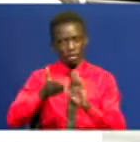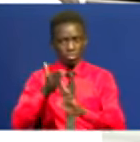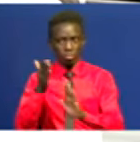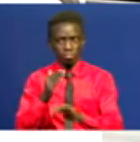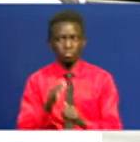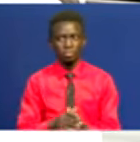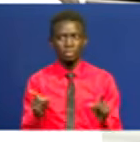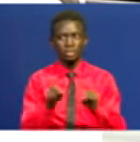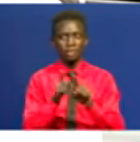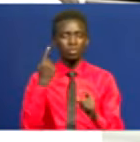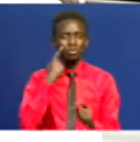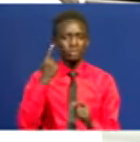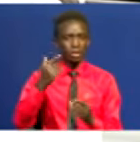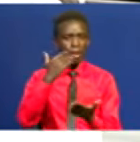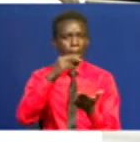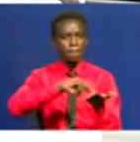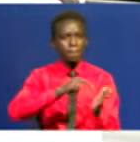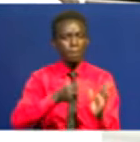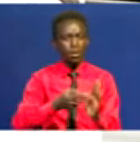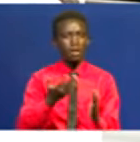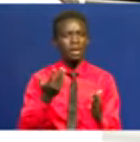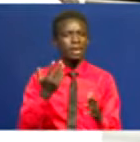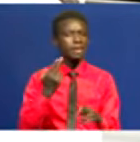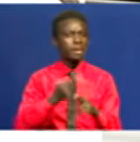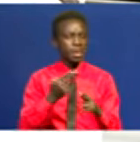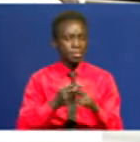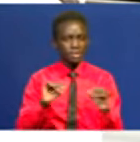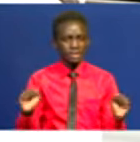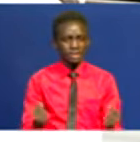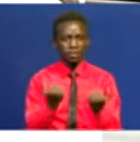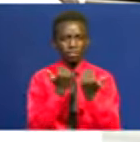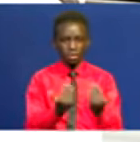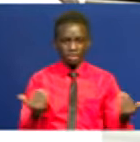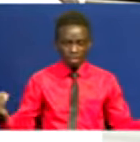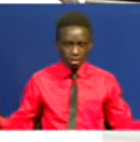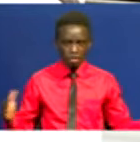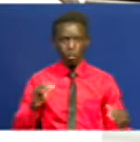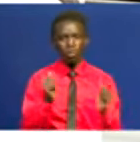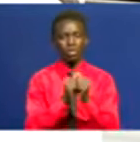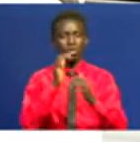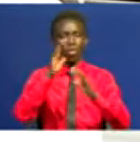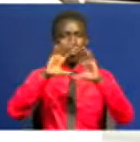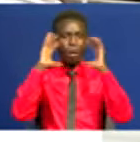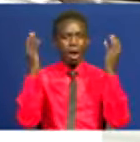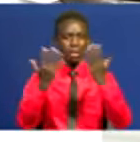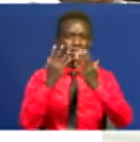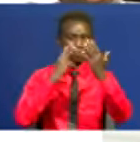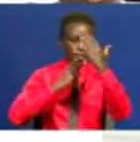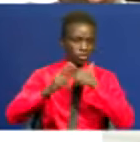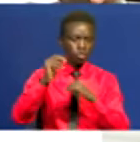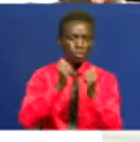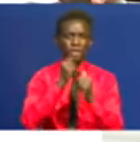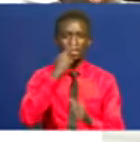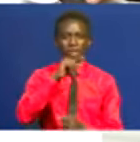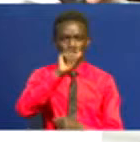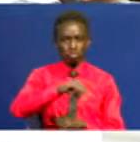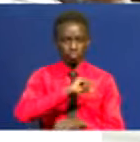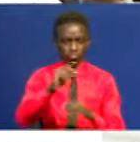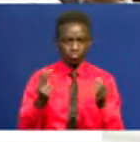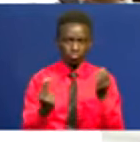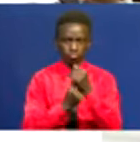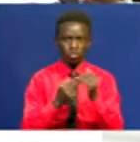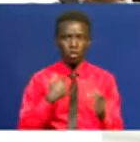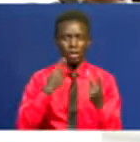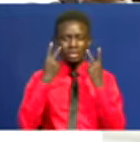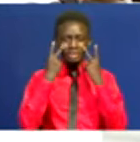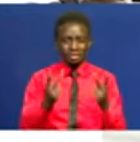Save the Child, World Vision na Lile la Msalaba Mwekundu wanaitaka serikali kuhakikisha kuwa maslahi ya watoto yameorodheshwa